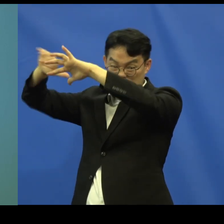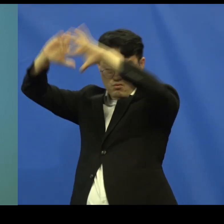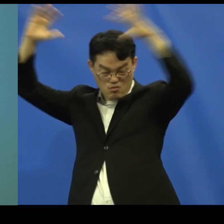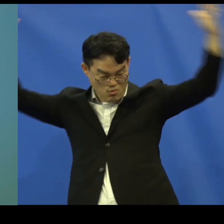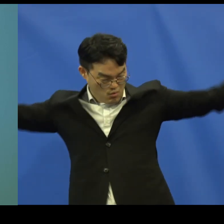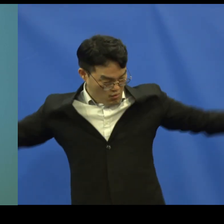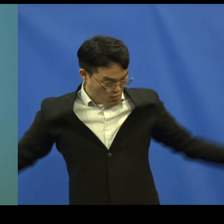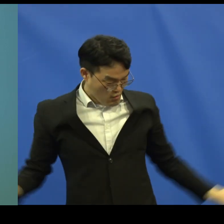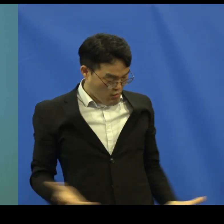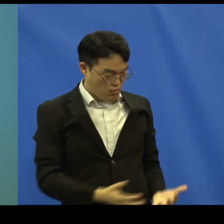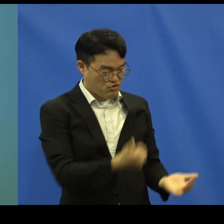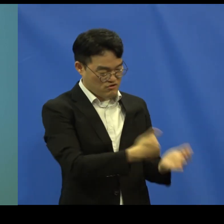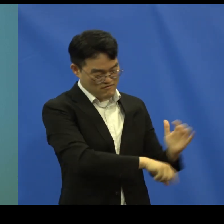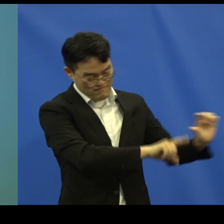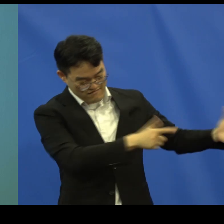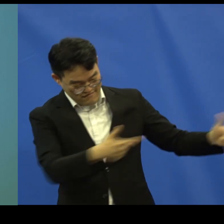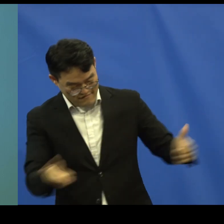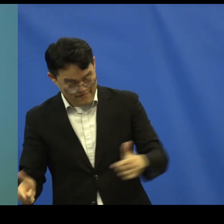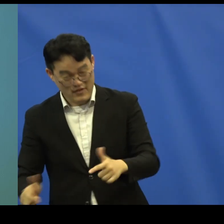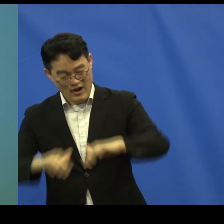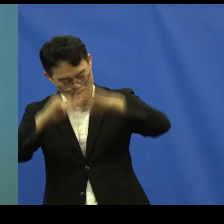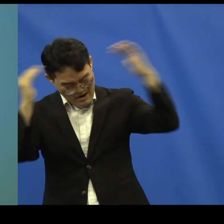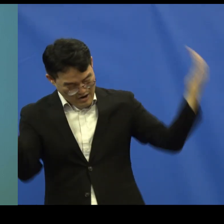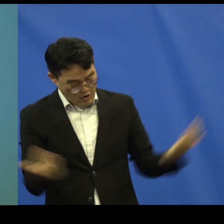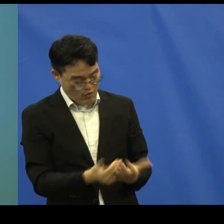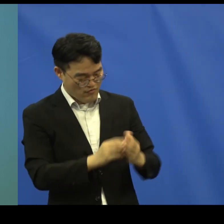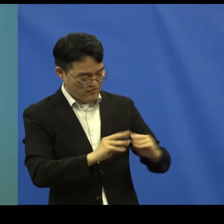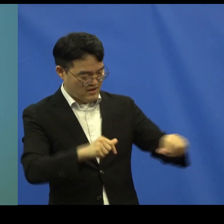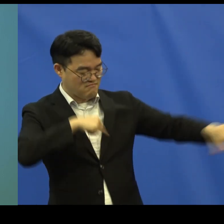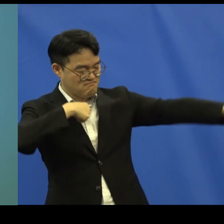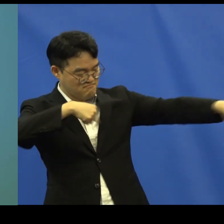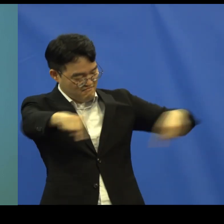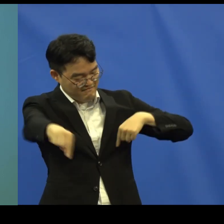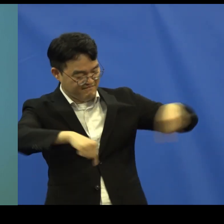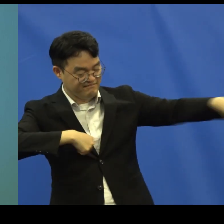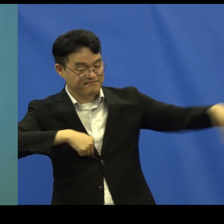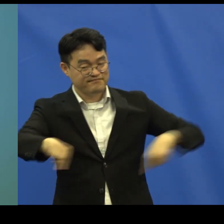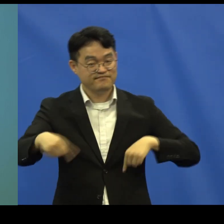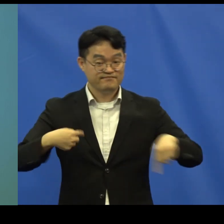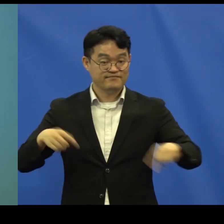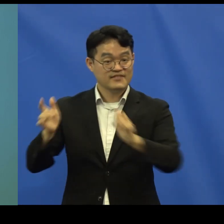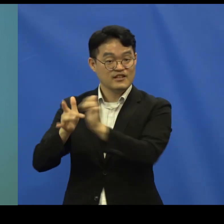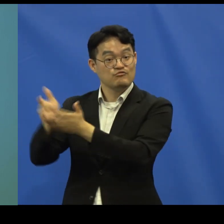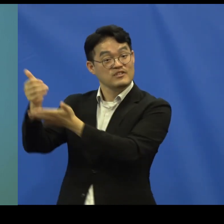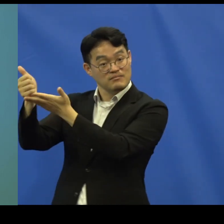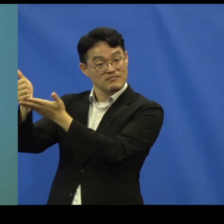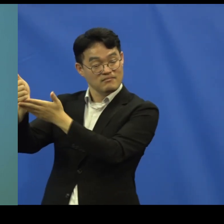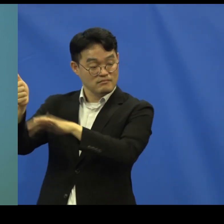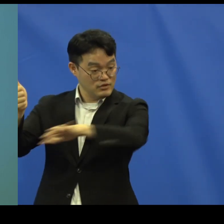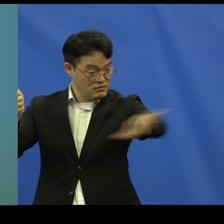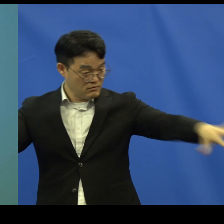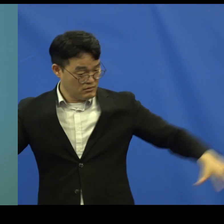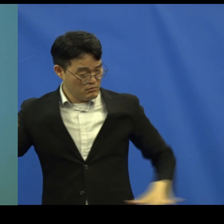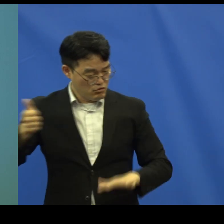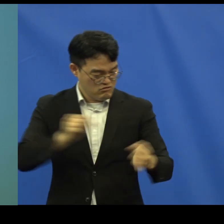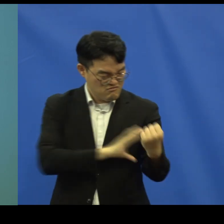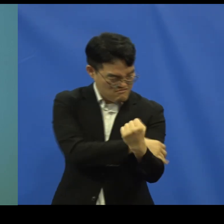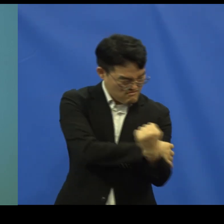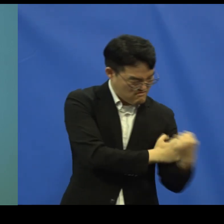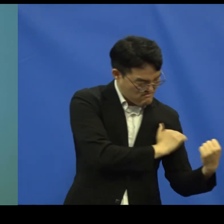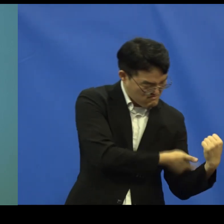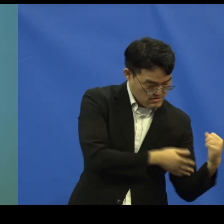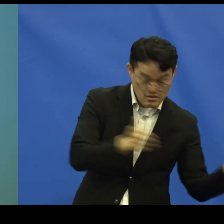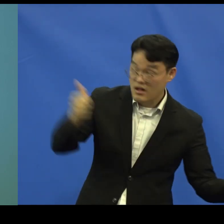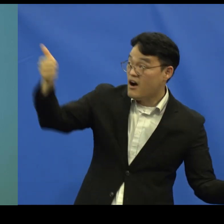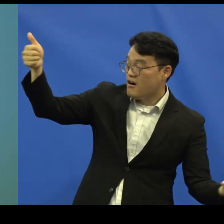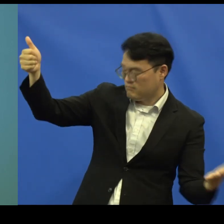그래서 만주의 주가 되신다. 그래서 모든 권세가 그 앞에 굴복하게 되어 있다는 겁니다. 그래서